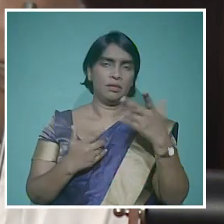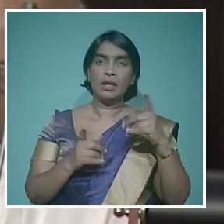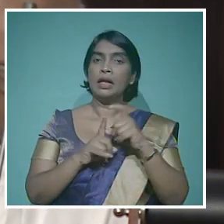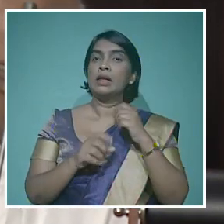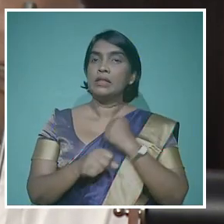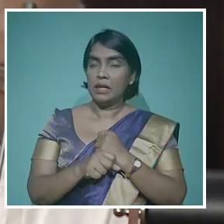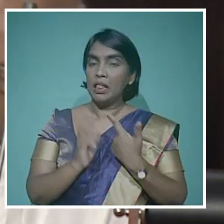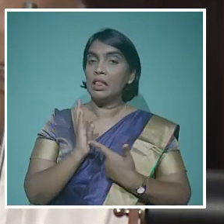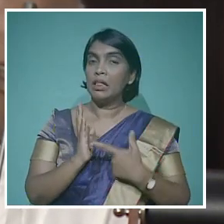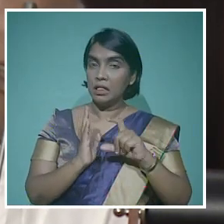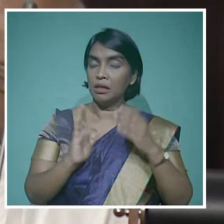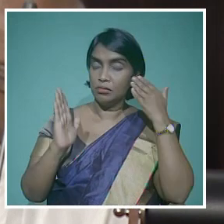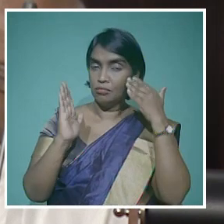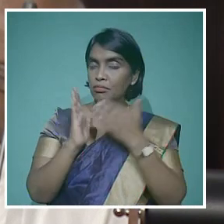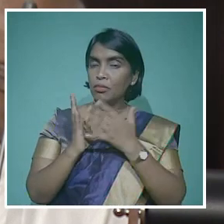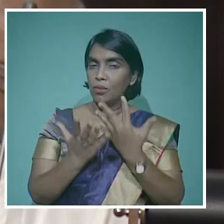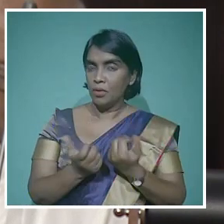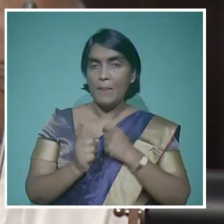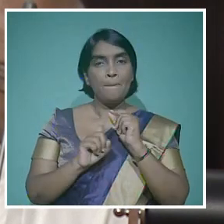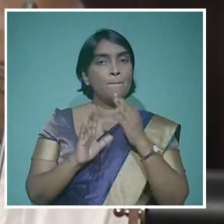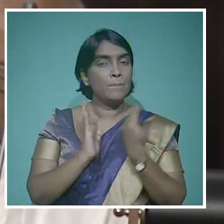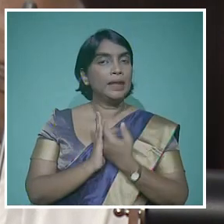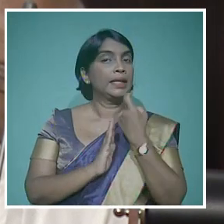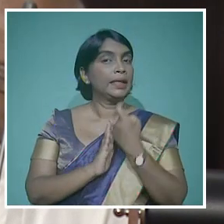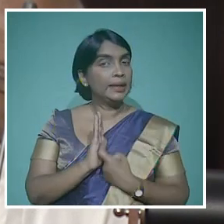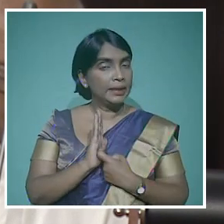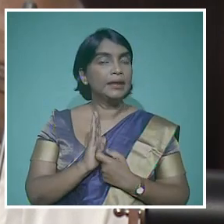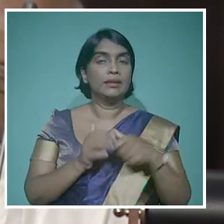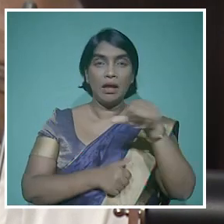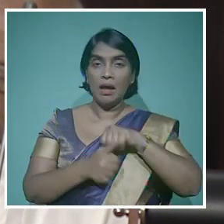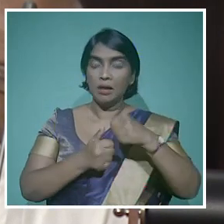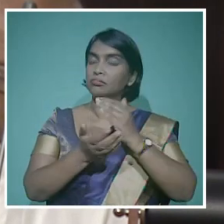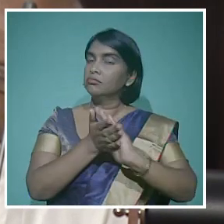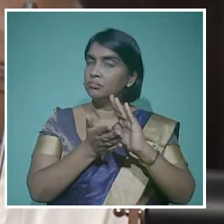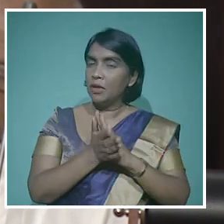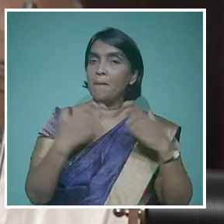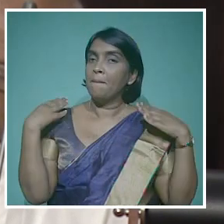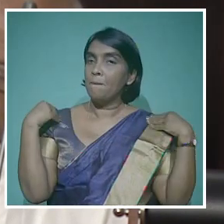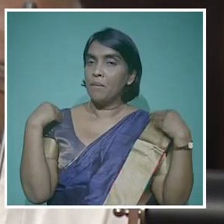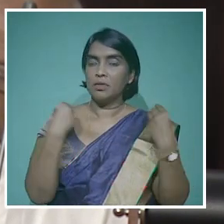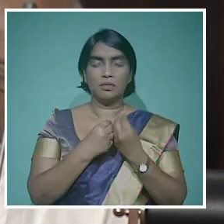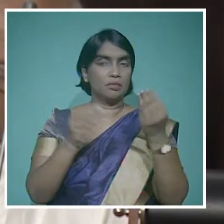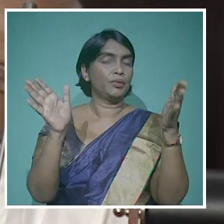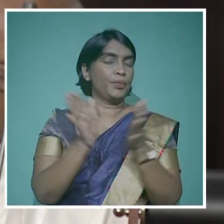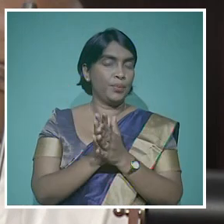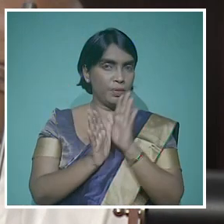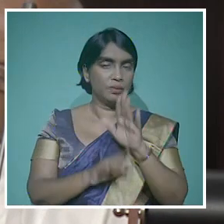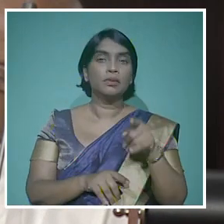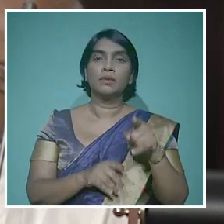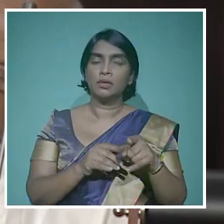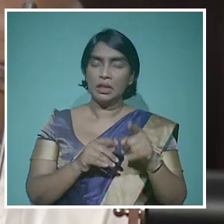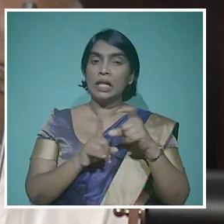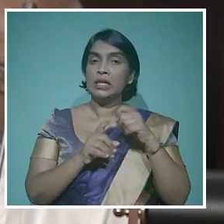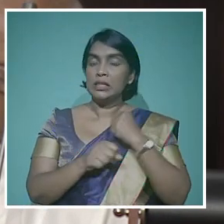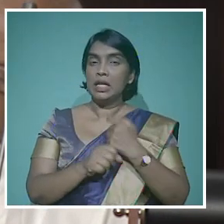ඩිජිටල් තාක්ෂණය සඳහා අවශ්‍ය ප්‍රතිපත්ති නීති ආයතනික සහයෝගතාව හා පහසුකම් ආදී ඇතුළත් වන පරිදි ඩිජිටල්